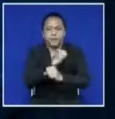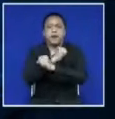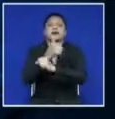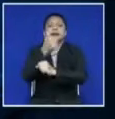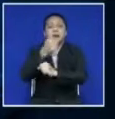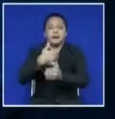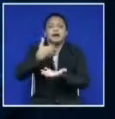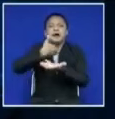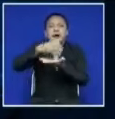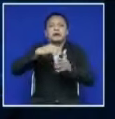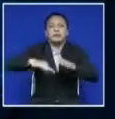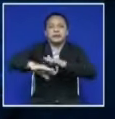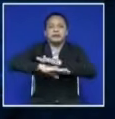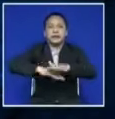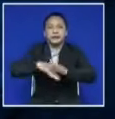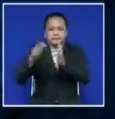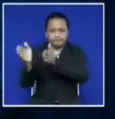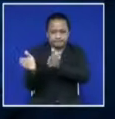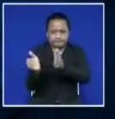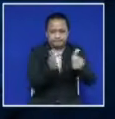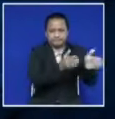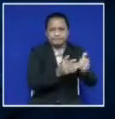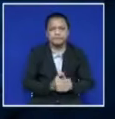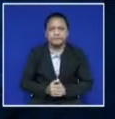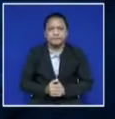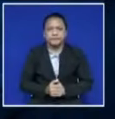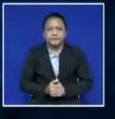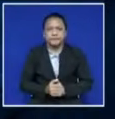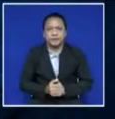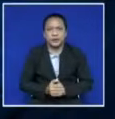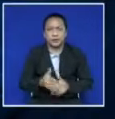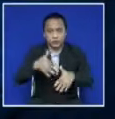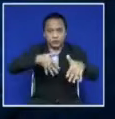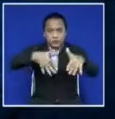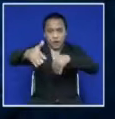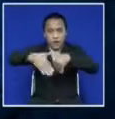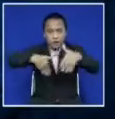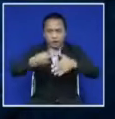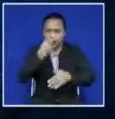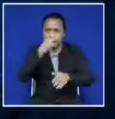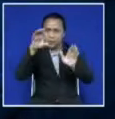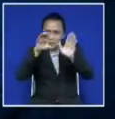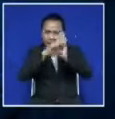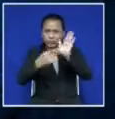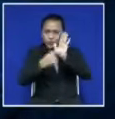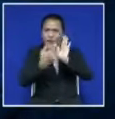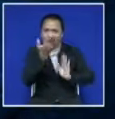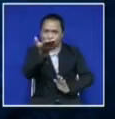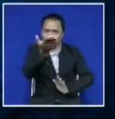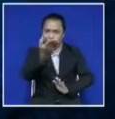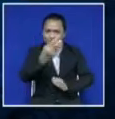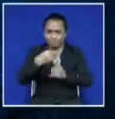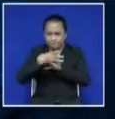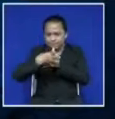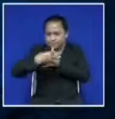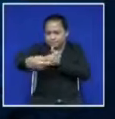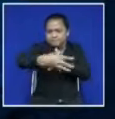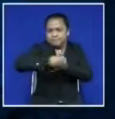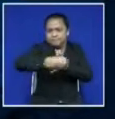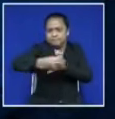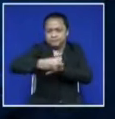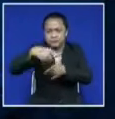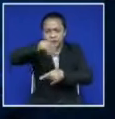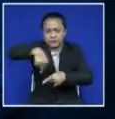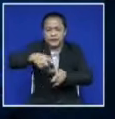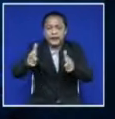ออนุญาตนำเรียนเบื้องต้นขอรูปต่อไปครับอันนี้ให้ทางพี่น้องประชาชนอื่นๆได้เห็นภาพนะครับว่าการระบาดเนี่ยจะอยู่ในว